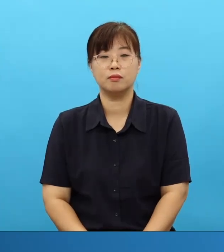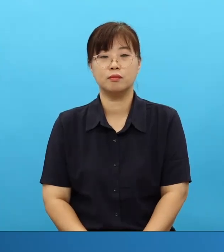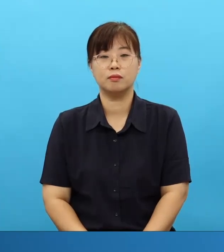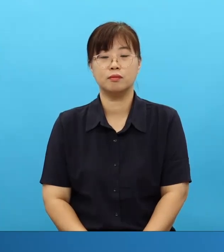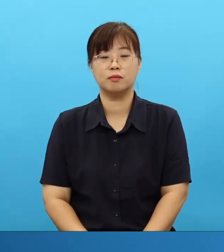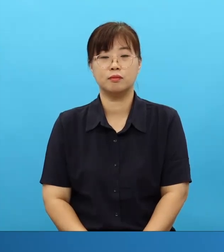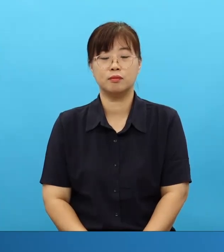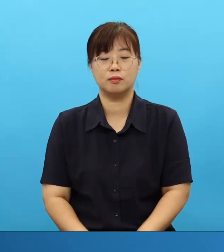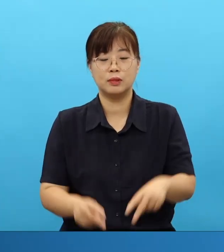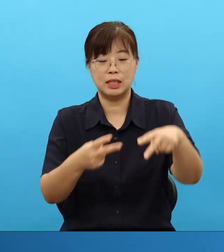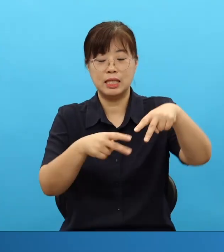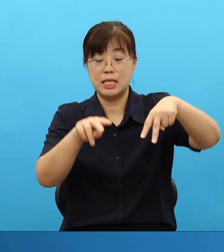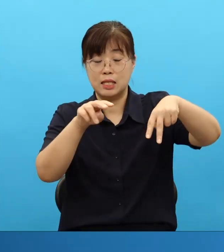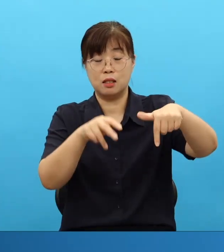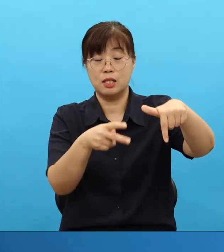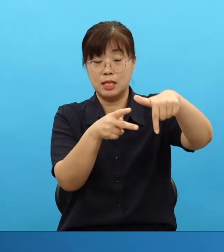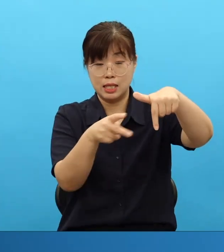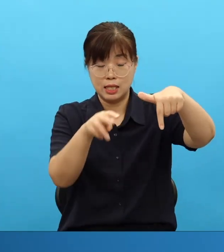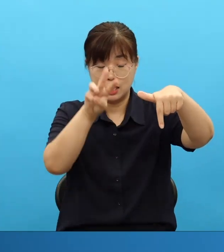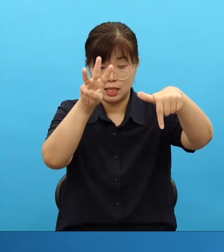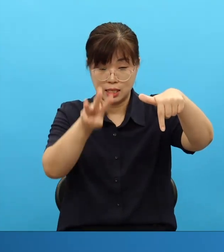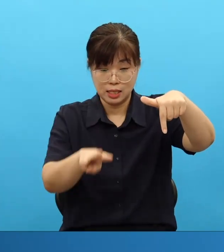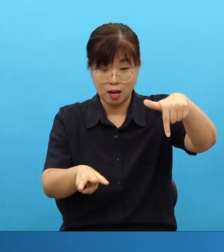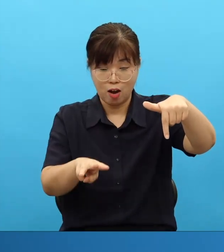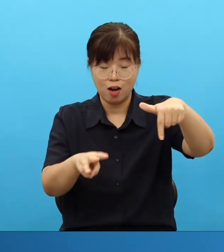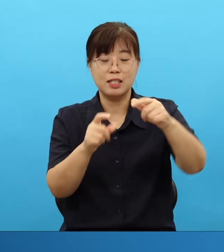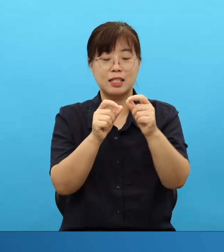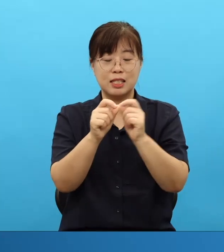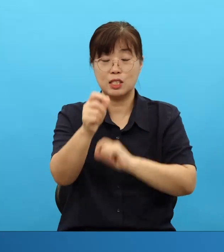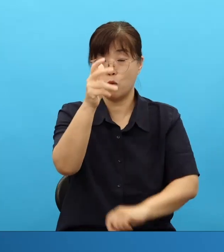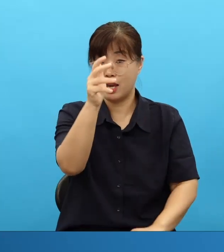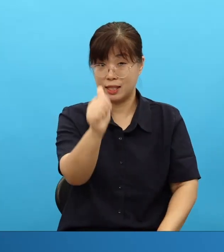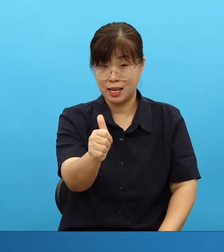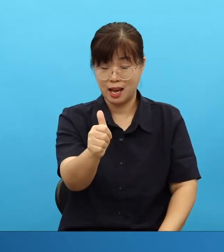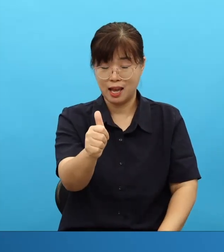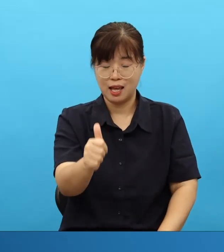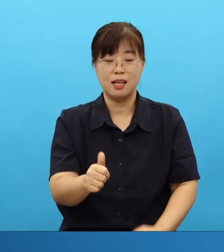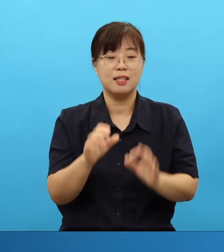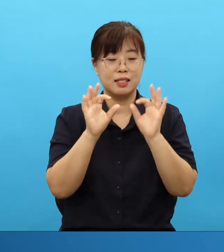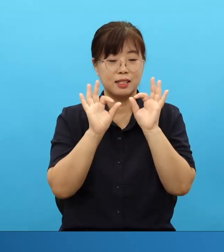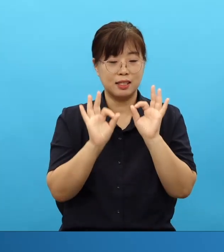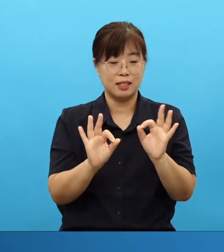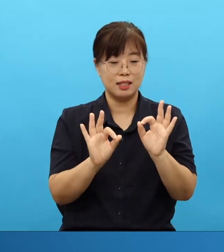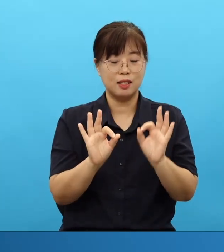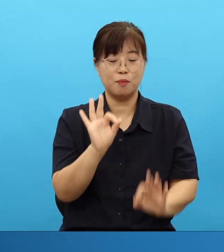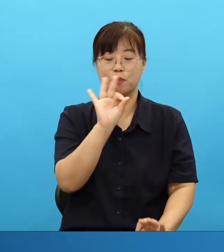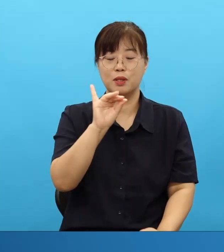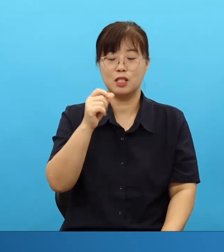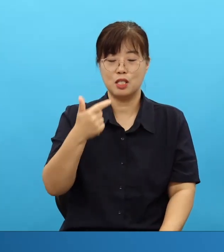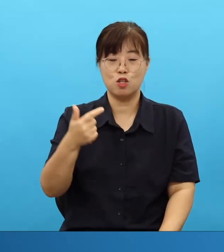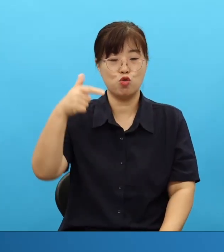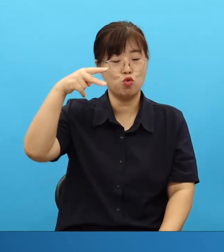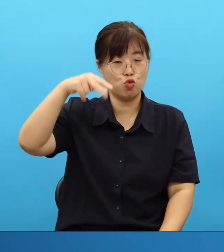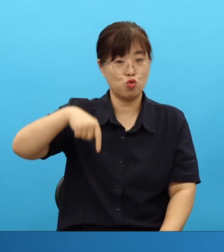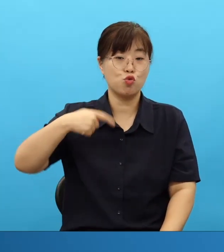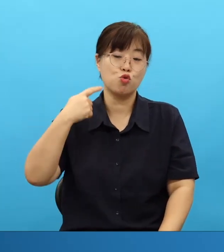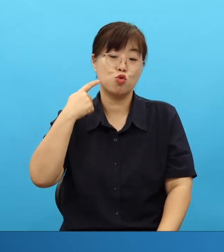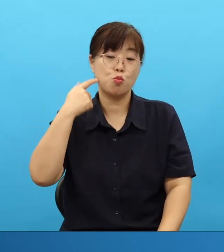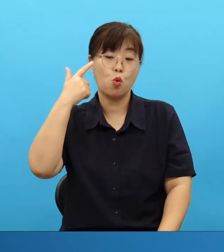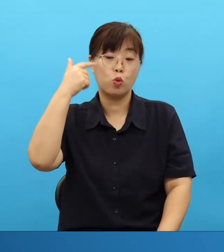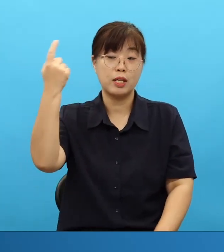인천지회 지회장이 김응식 목사님 나오셔서 헌금 기도 및 도하 핵심